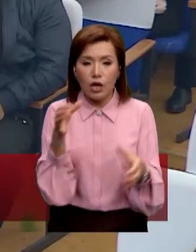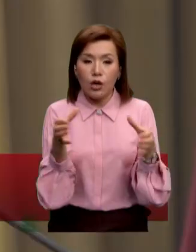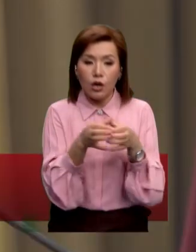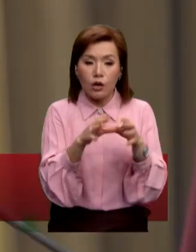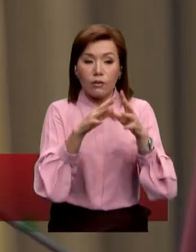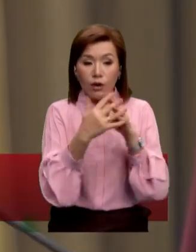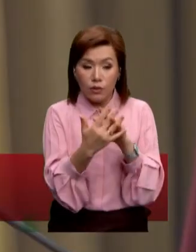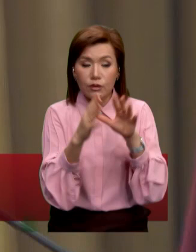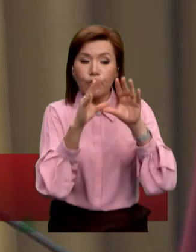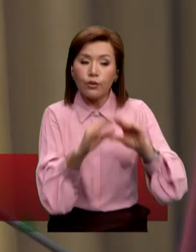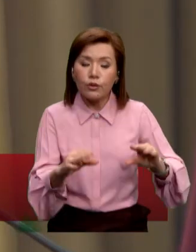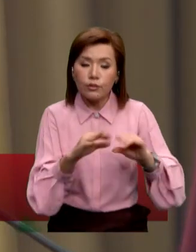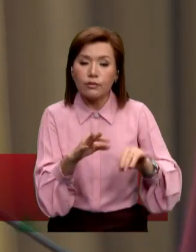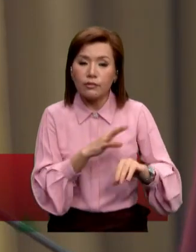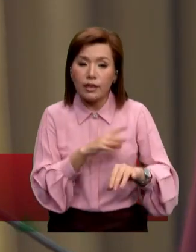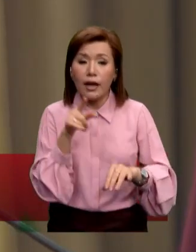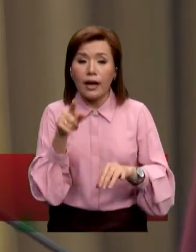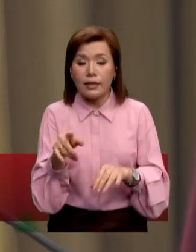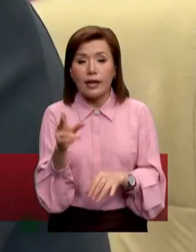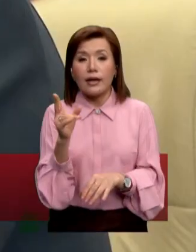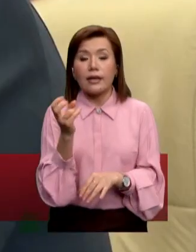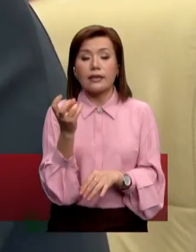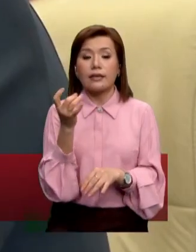по словам руководителя фракции